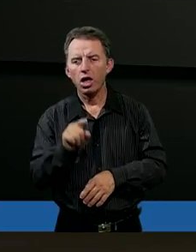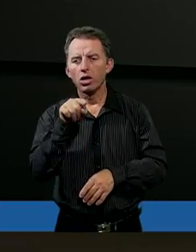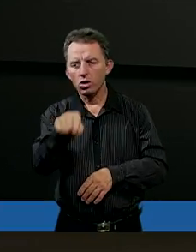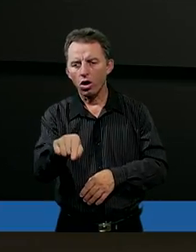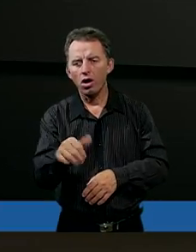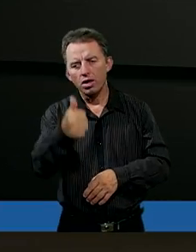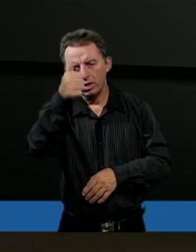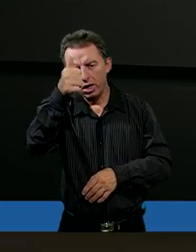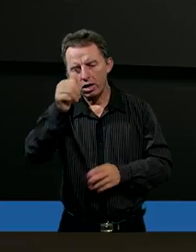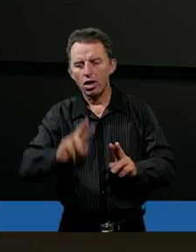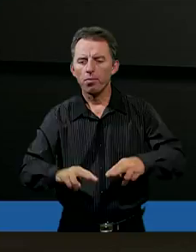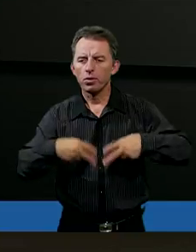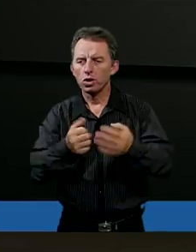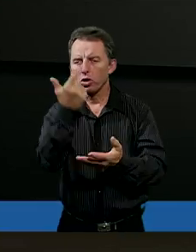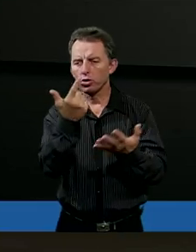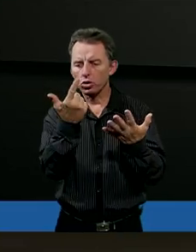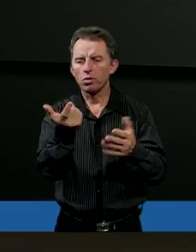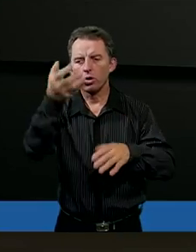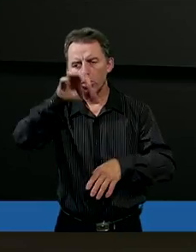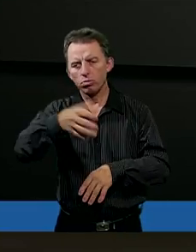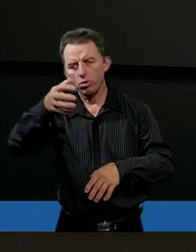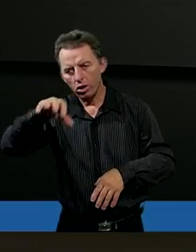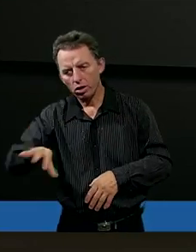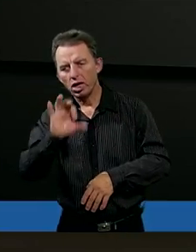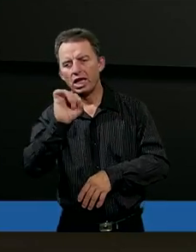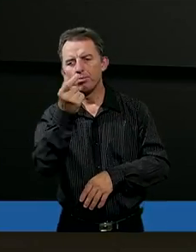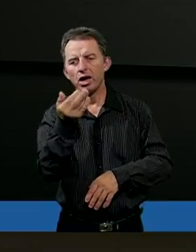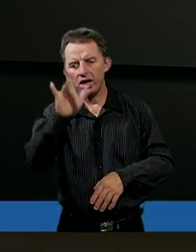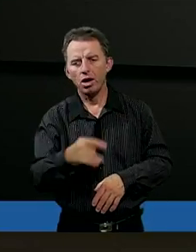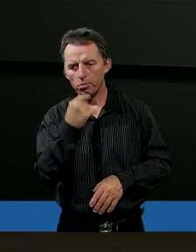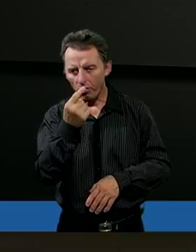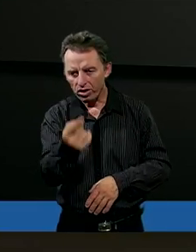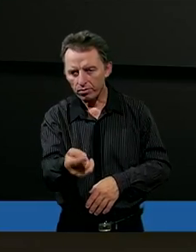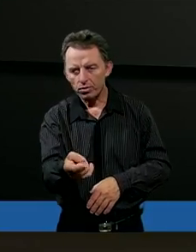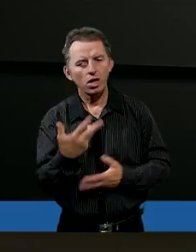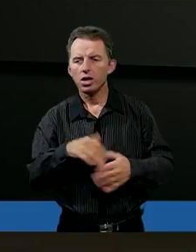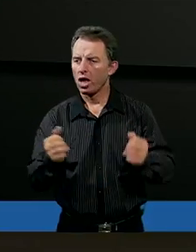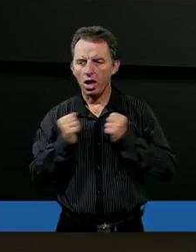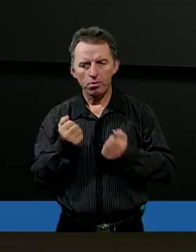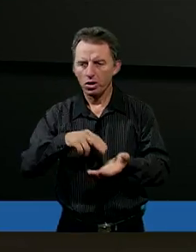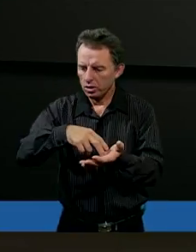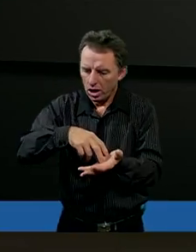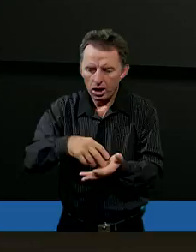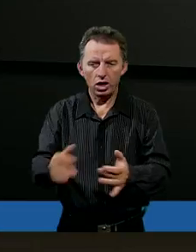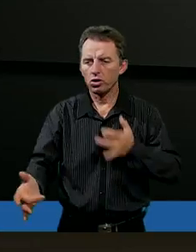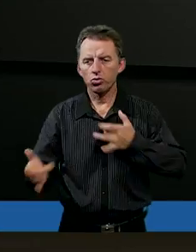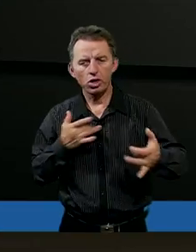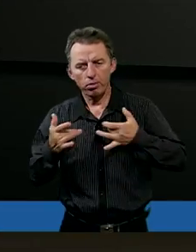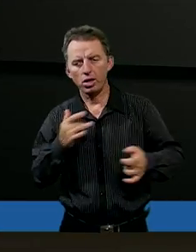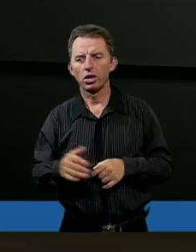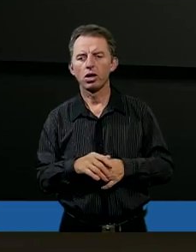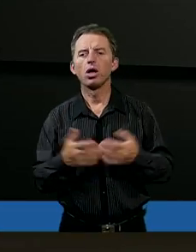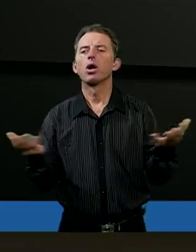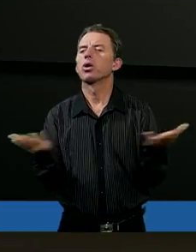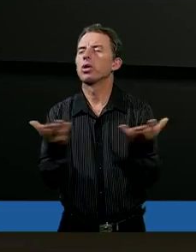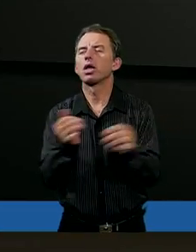w jednym z przesłań do siedmiu zborów, do zborów w Smyrnie, Pan Jezus mówi: nie bój się, nie lękaj się cierpień.